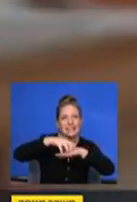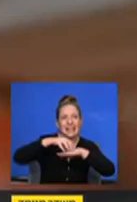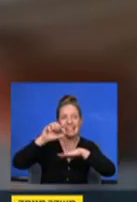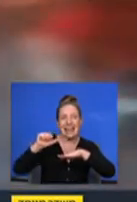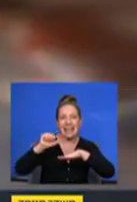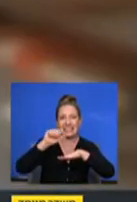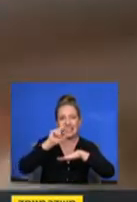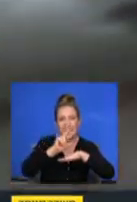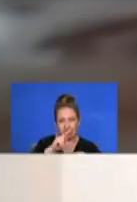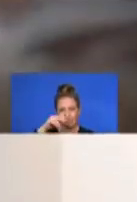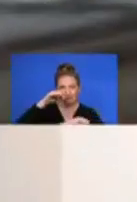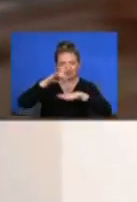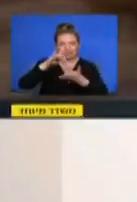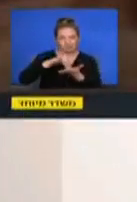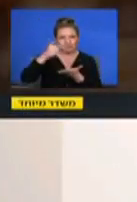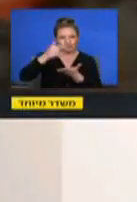רב.